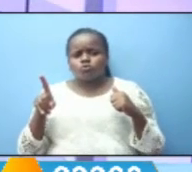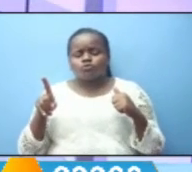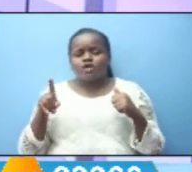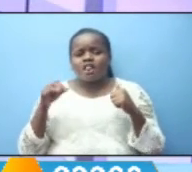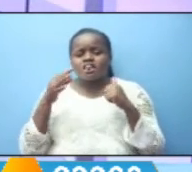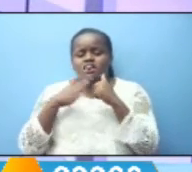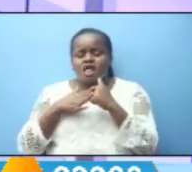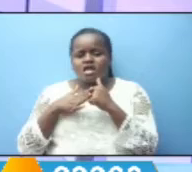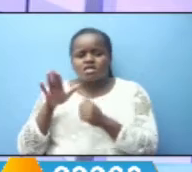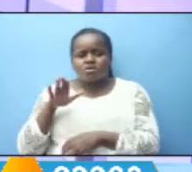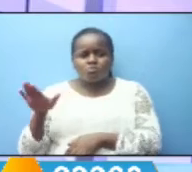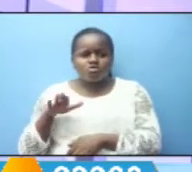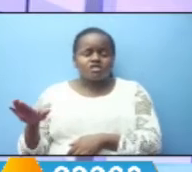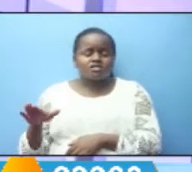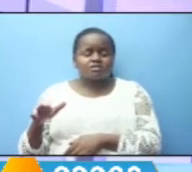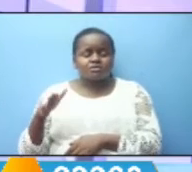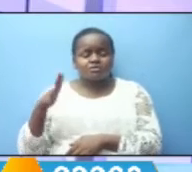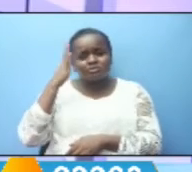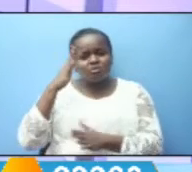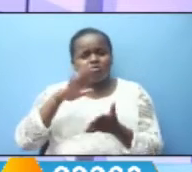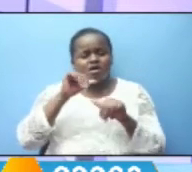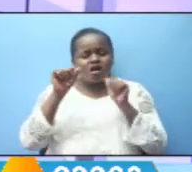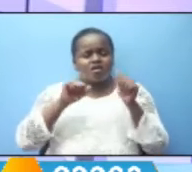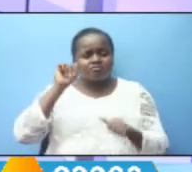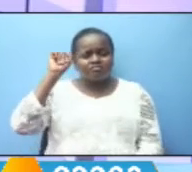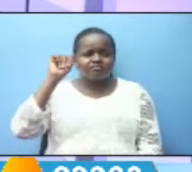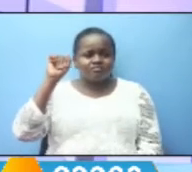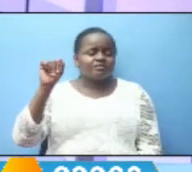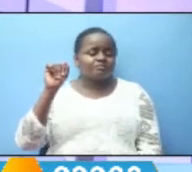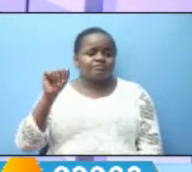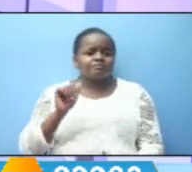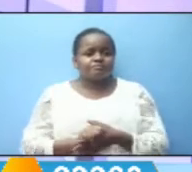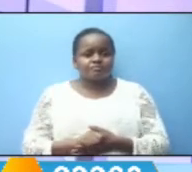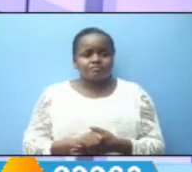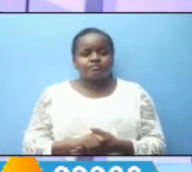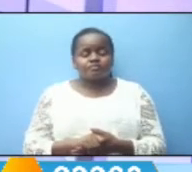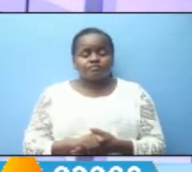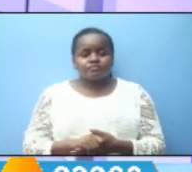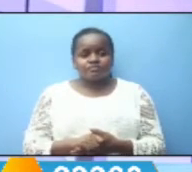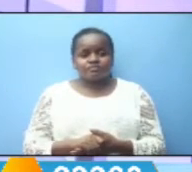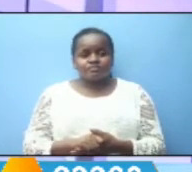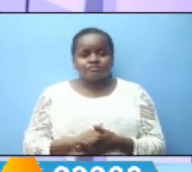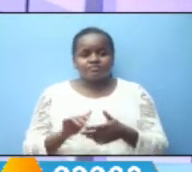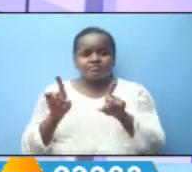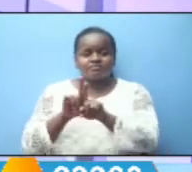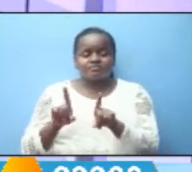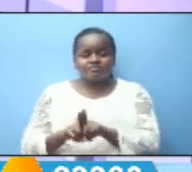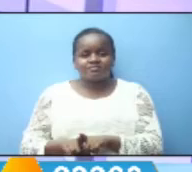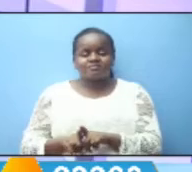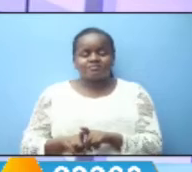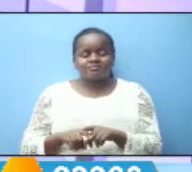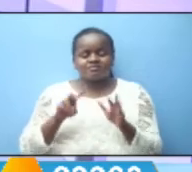tugikorwo tukirunga nyingi muno makiria cikigemania na uteti na maundu macio mothe tugikorwo tukimamurika ona ho tukorwo